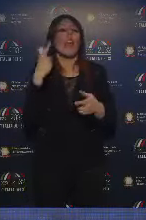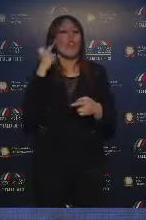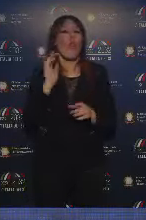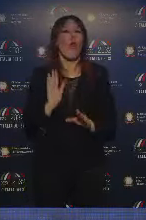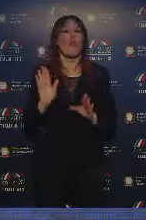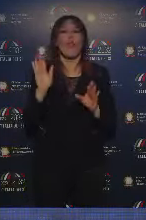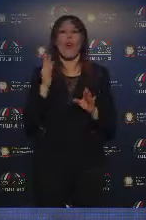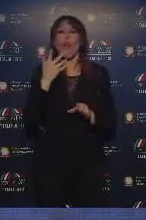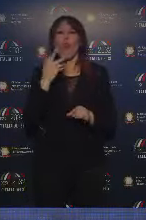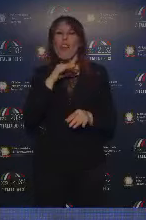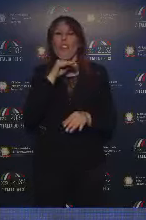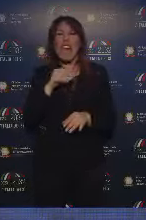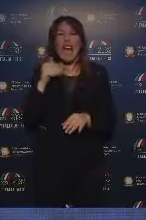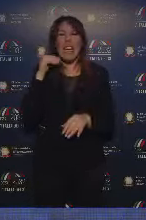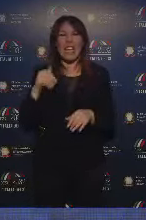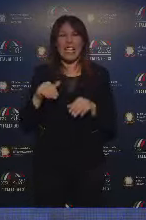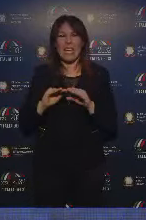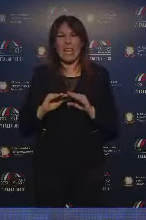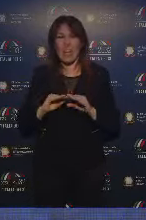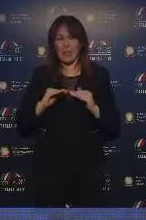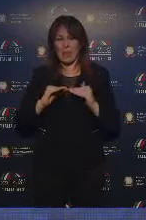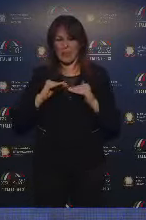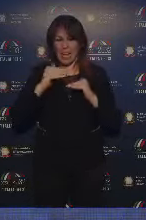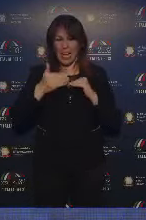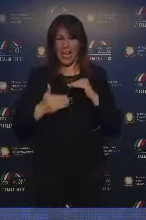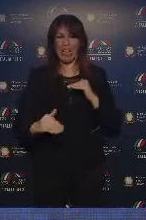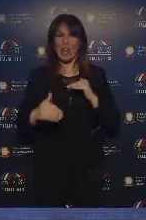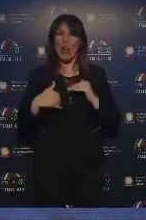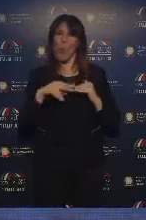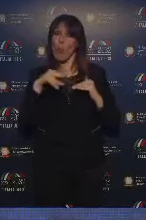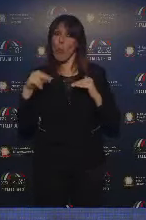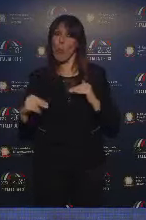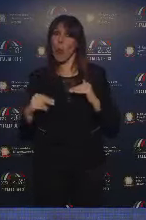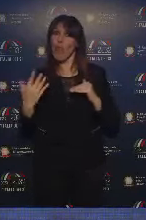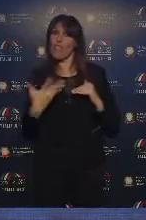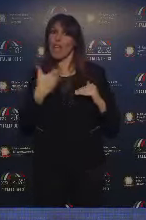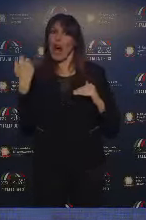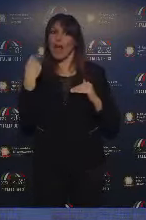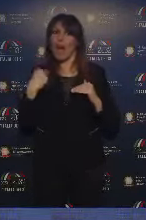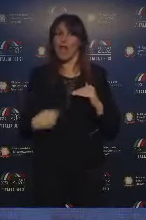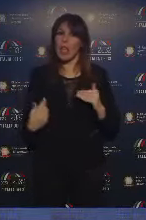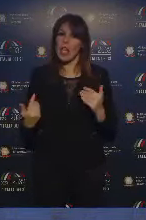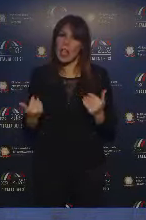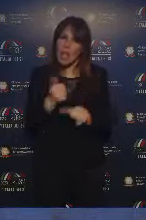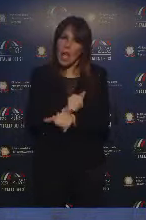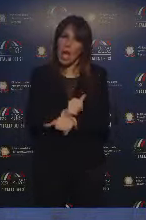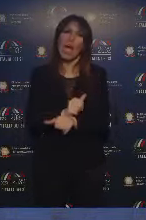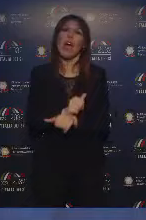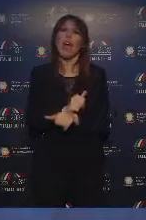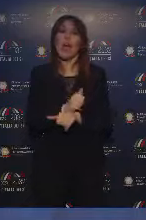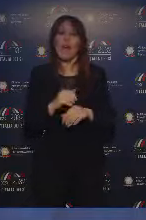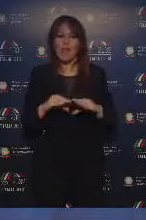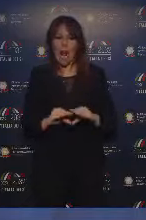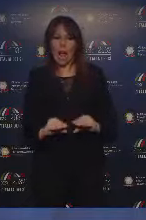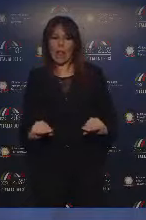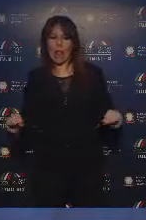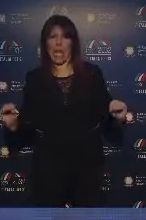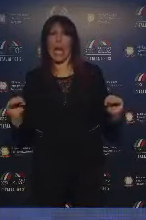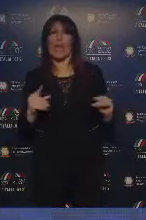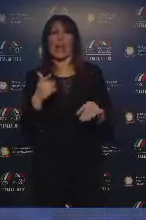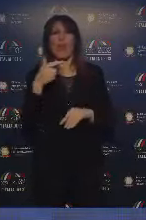sostituire i vecchi guard rail coi nuovi guard rail salvavita che sono uniformi fino a terra perché il guard